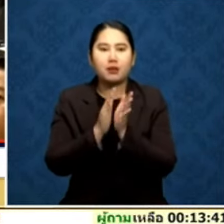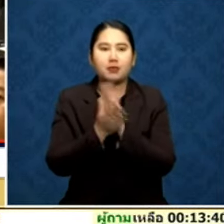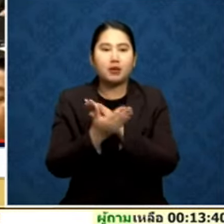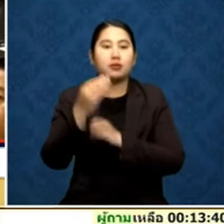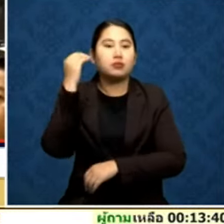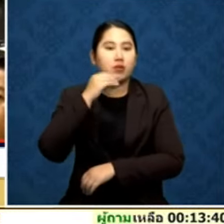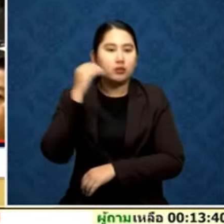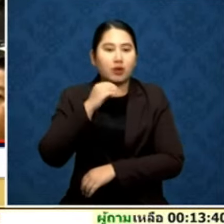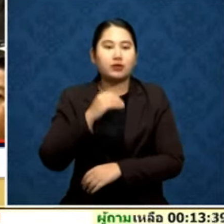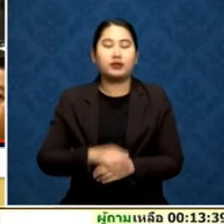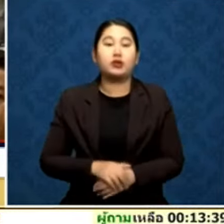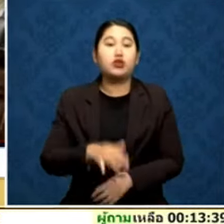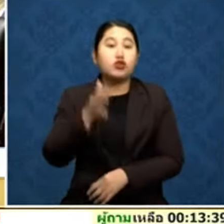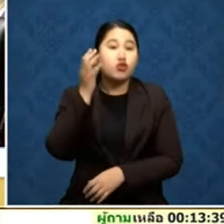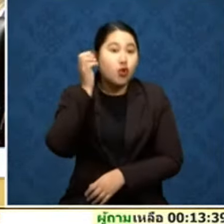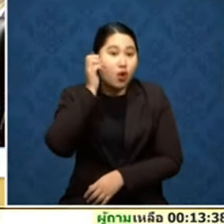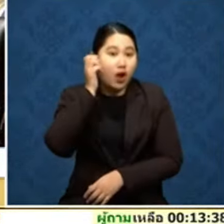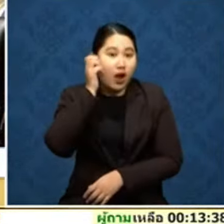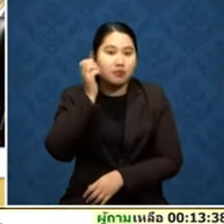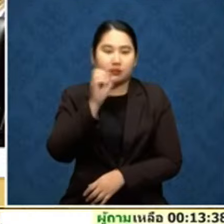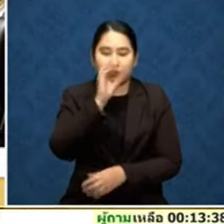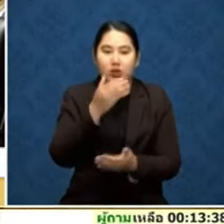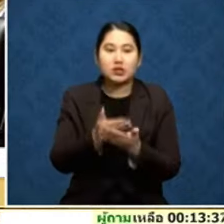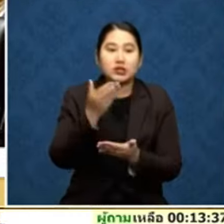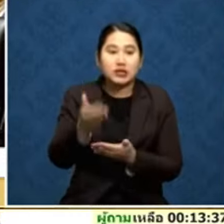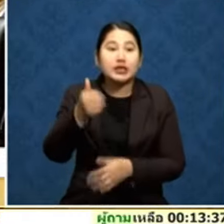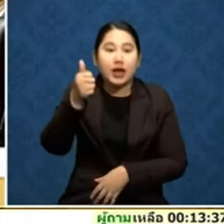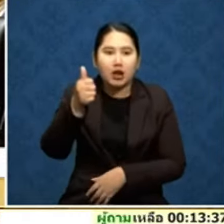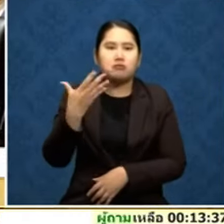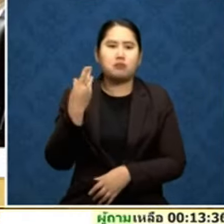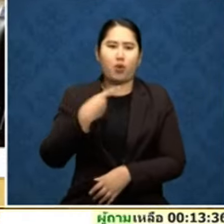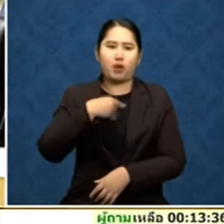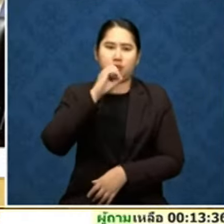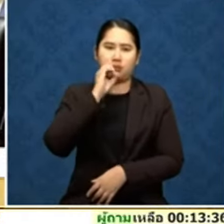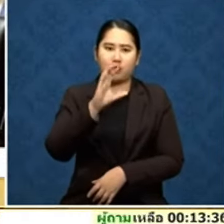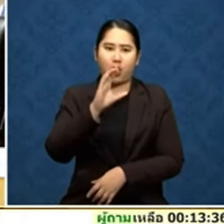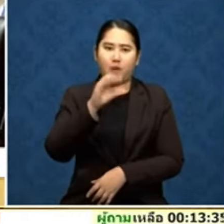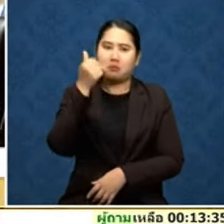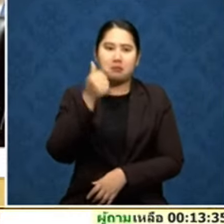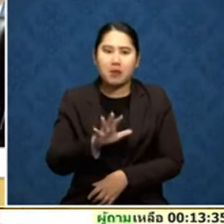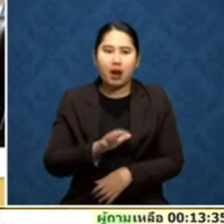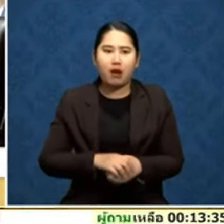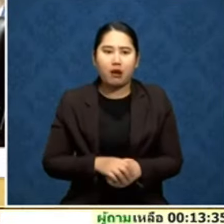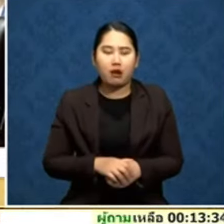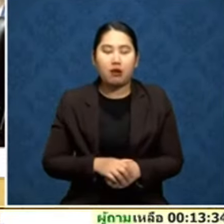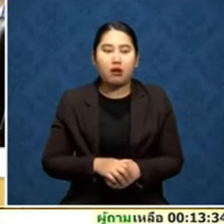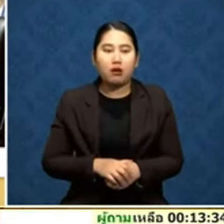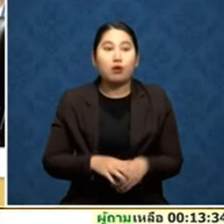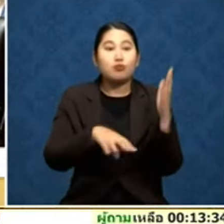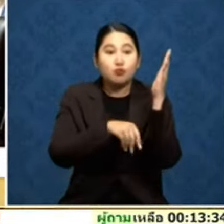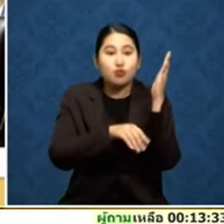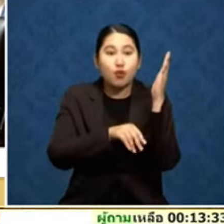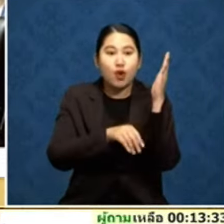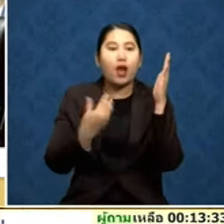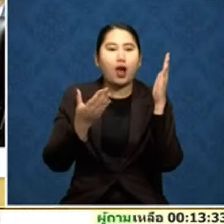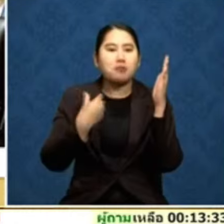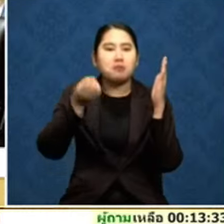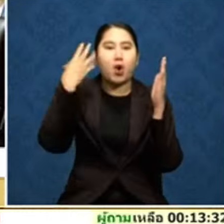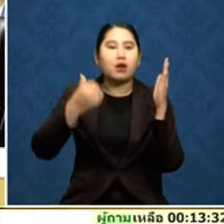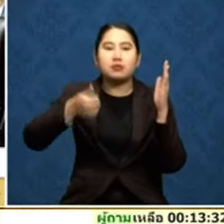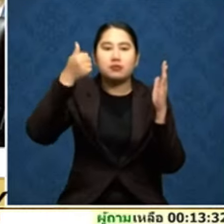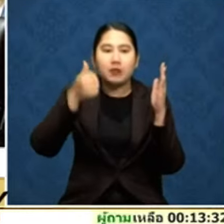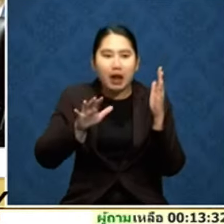ะคะมือถือจากเดิมที่บอกว่าซื้อได้วันนี้เมื่อวานนี้บอกย้ำอีกครั้งหนึ่งแล้วว่าซื้อไม่ได้นะคะปุ๋ยวันก่อนบอกว่าซื้อไม่ได้วันนี้บ